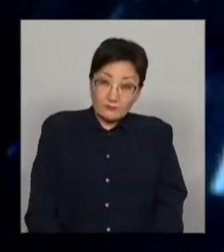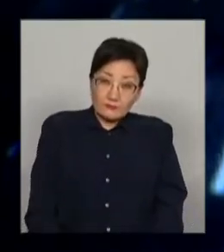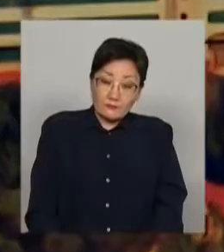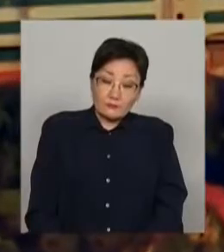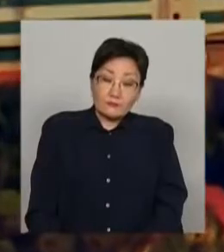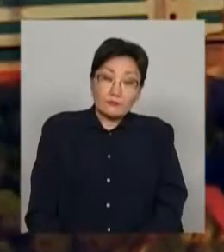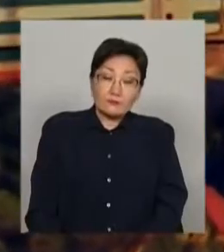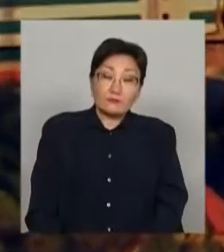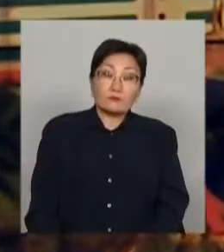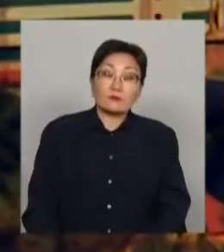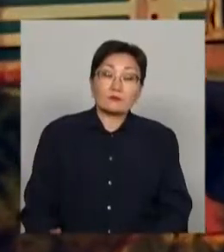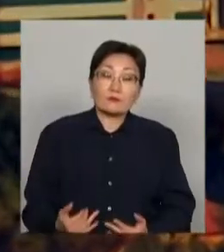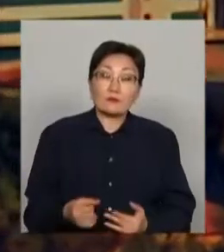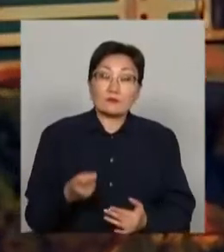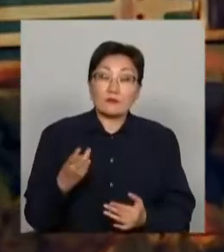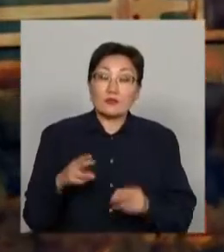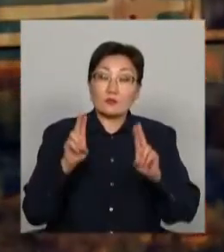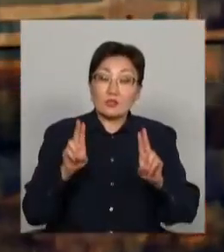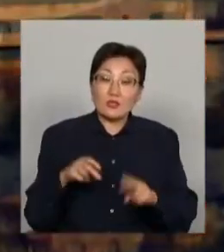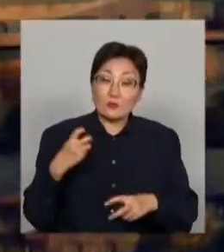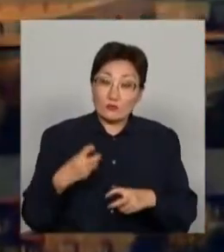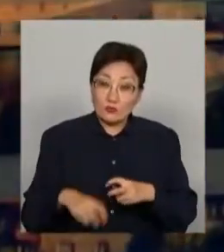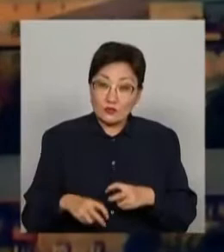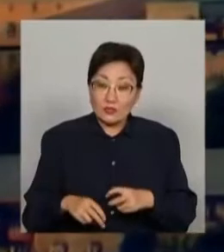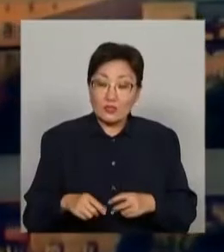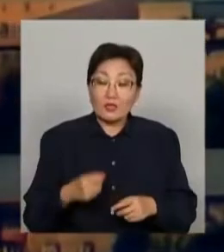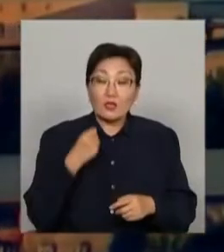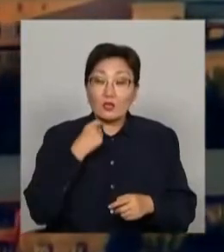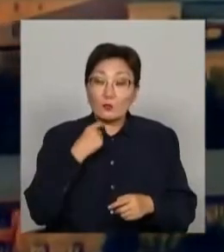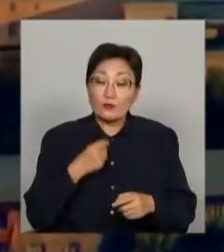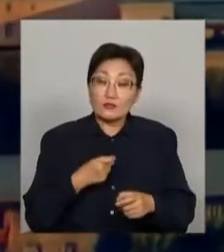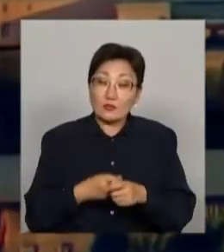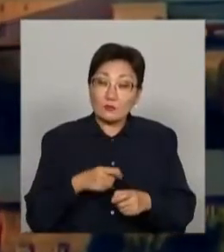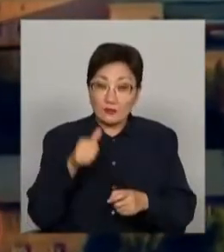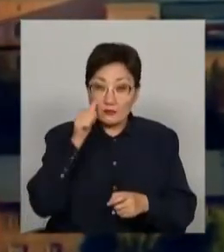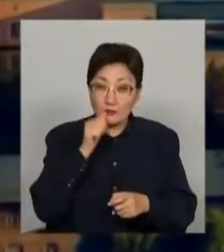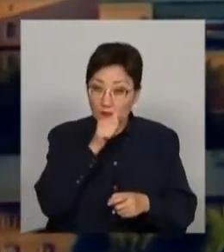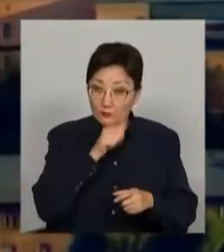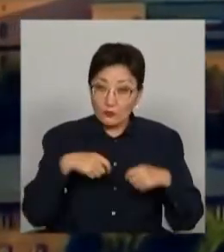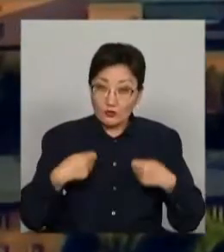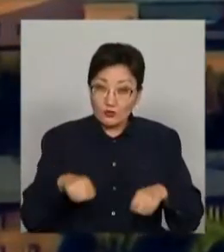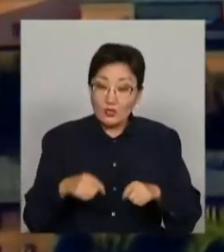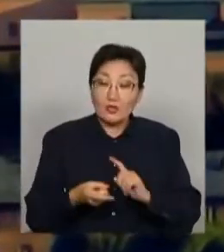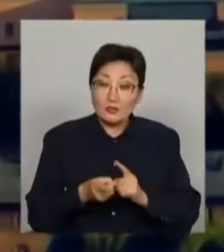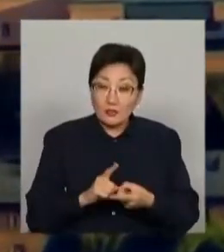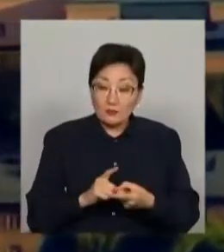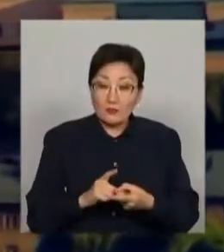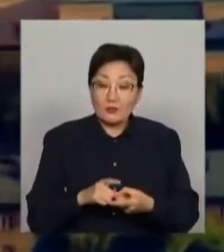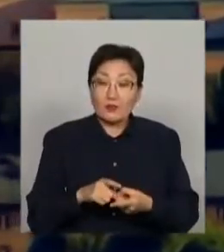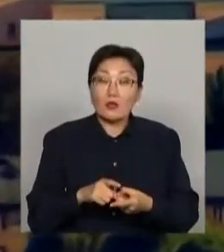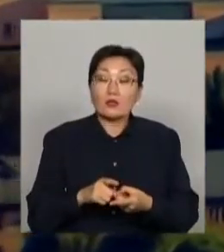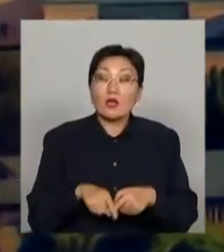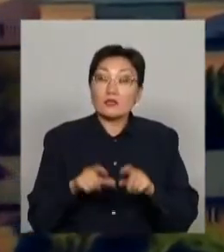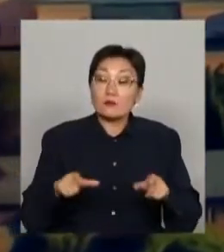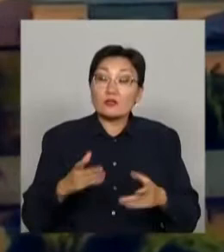Жаңа жоғарыда атап өттік, біршама ережелер бұзылған екен, алкоголь өнімдерін жалпы көлеңкелі саудаға айналып жүрген біраз азаматтар да бар екен. Оны